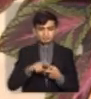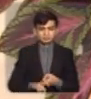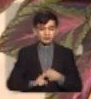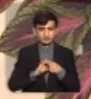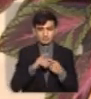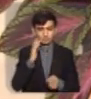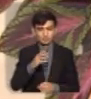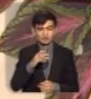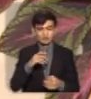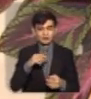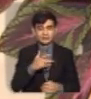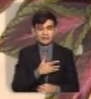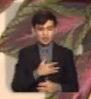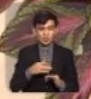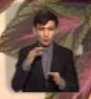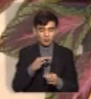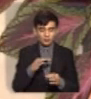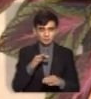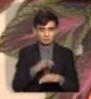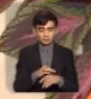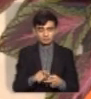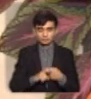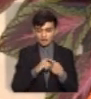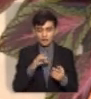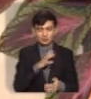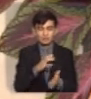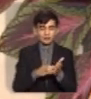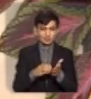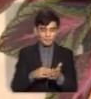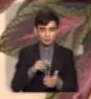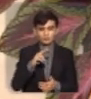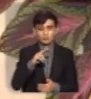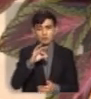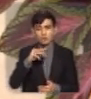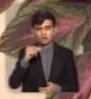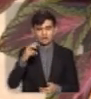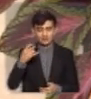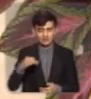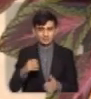к сердечно-сосудистой недостаточности,